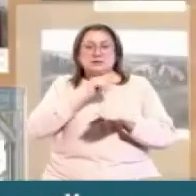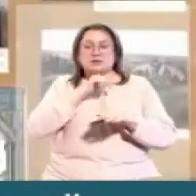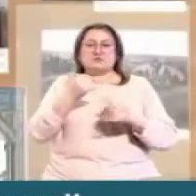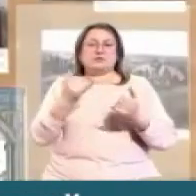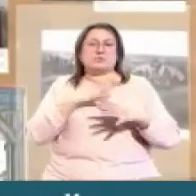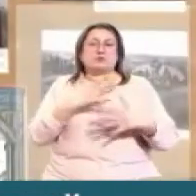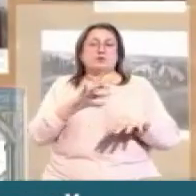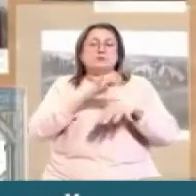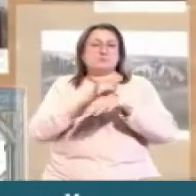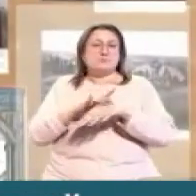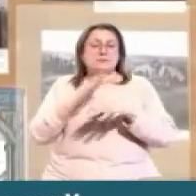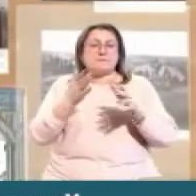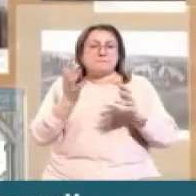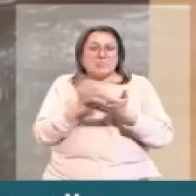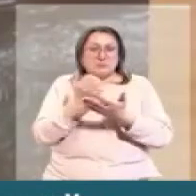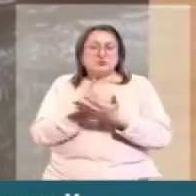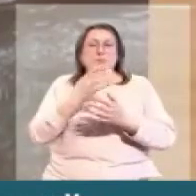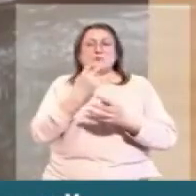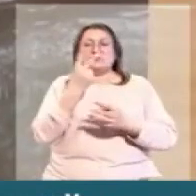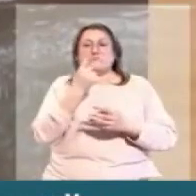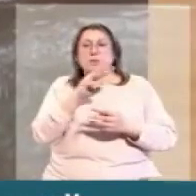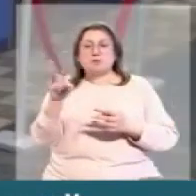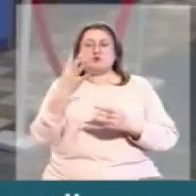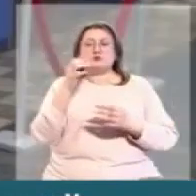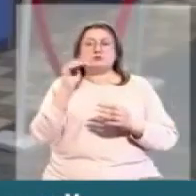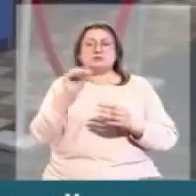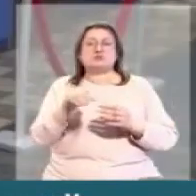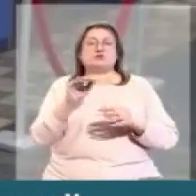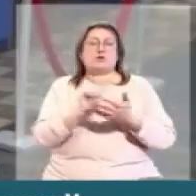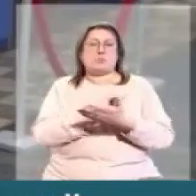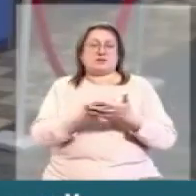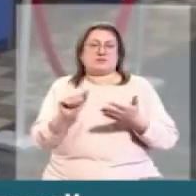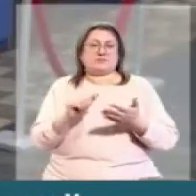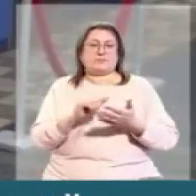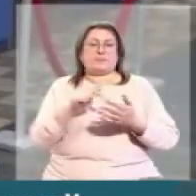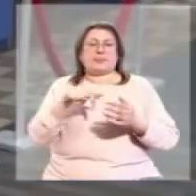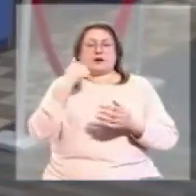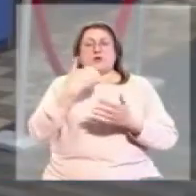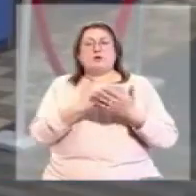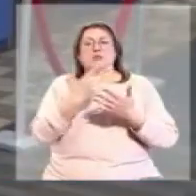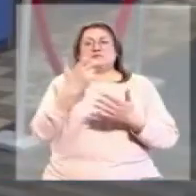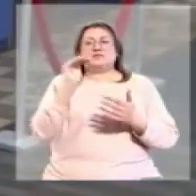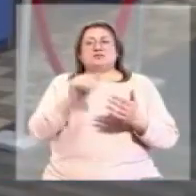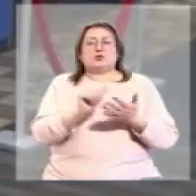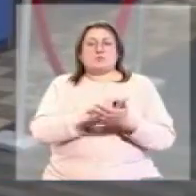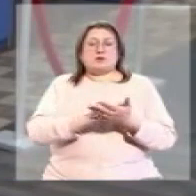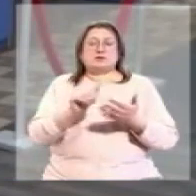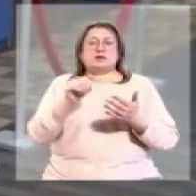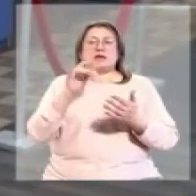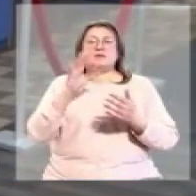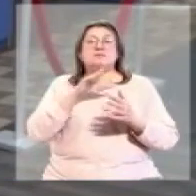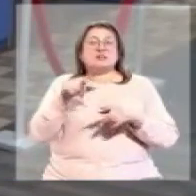было рассекречено более 2 миллионов 400 тысяч документов. На этот год планируется порядка 300 тысяч документов